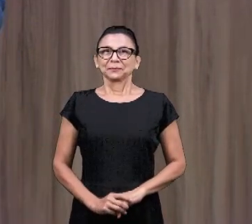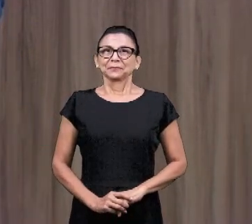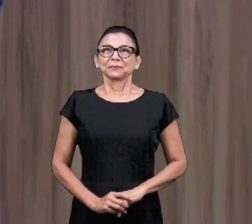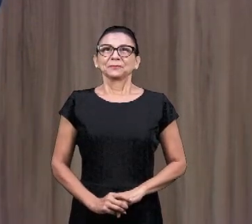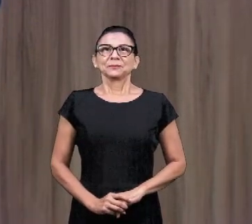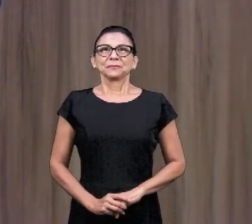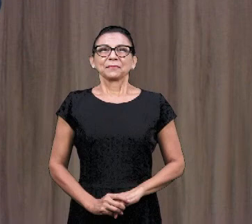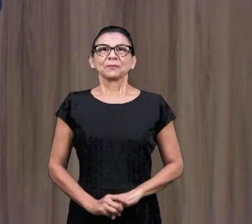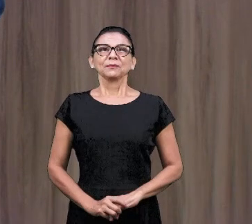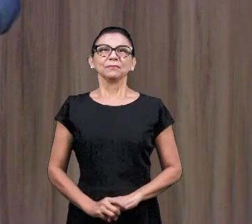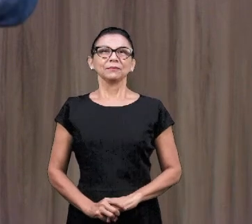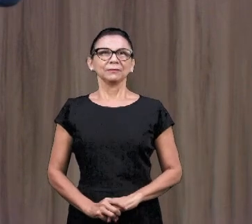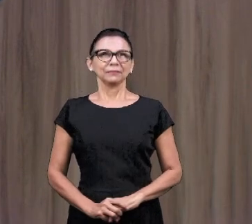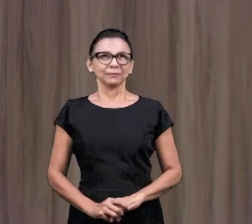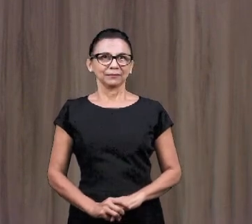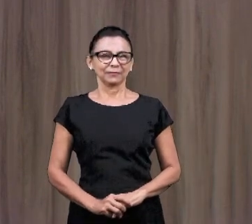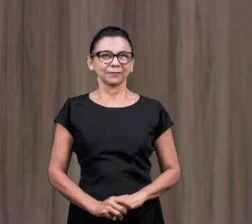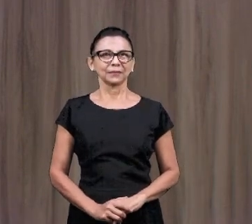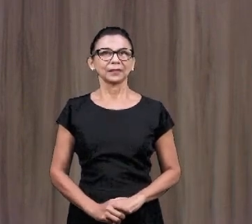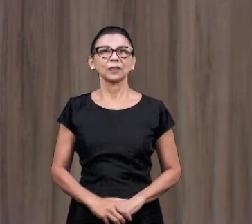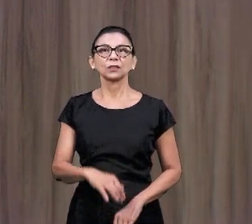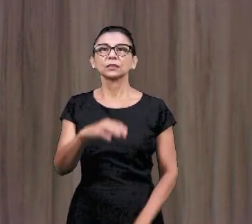doucement et nous allons jouer